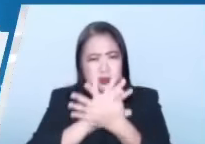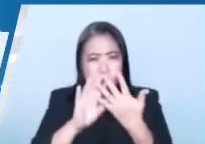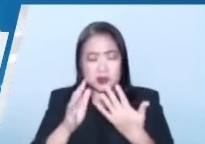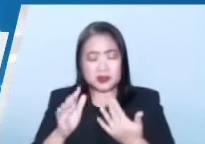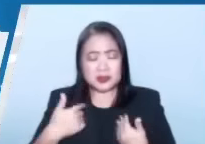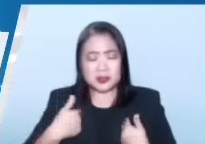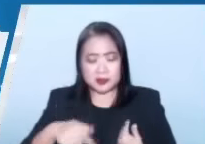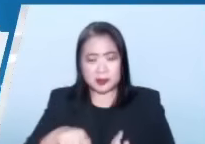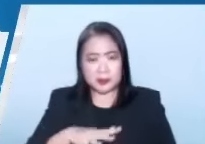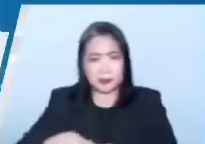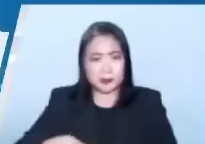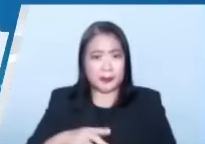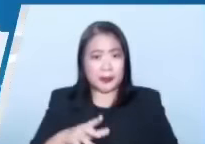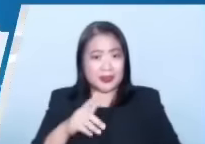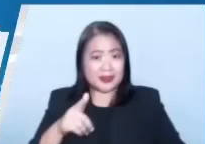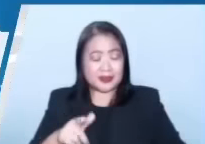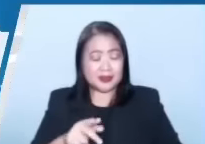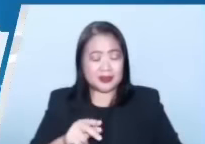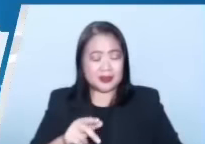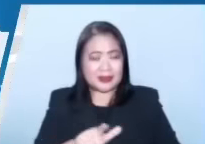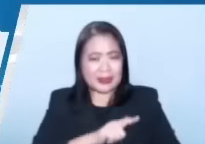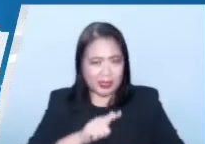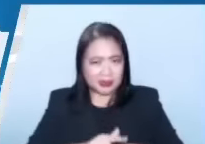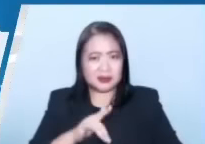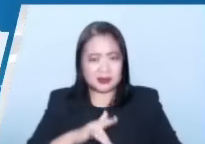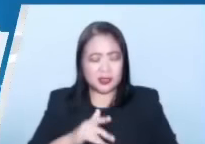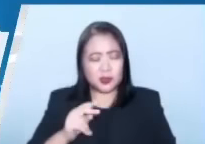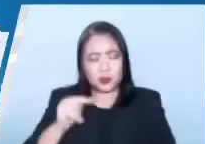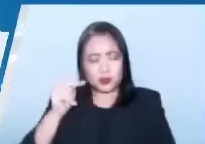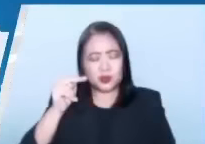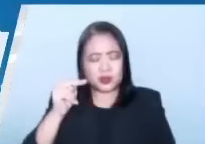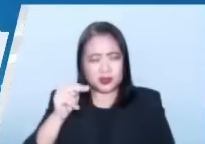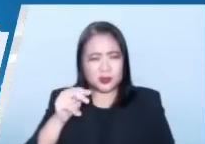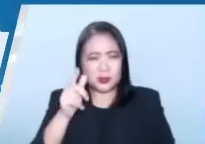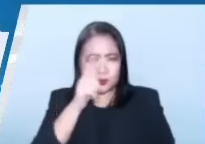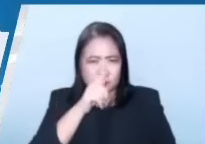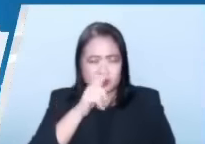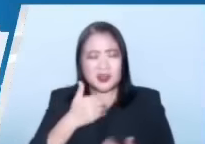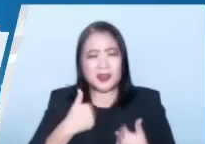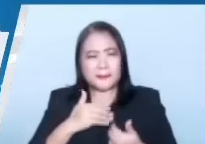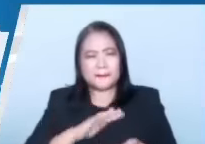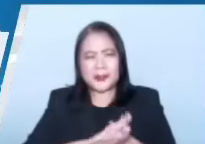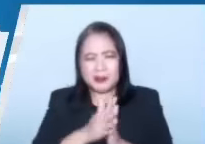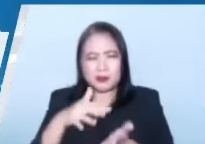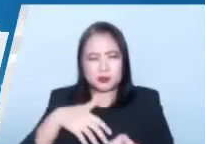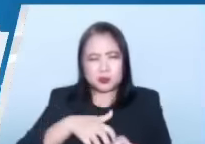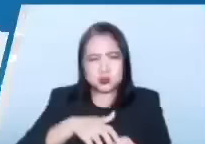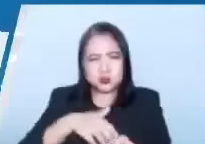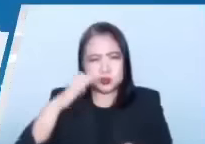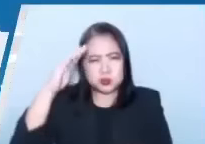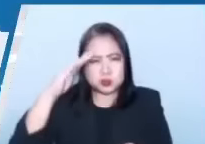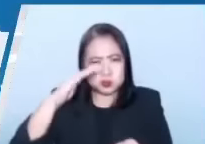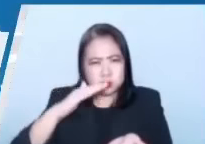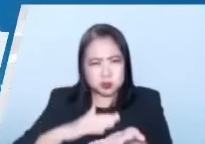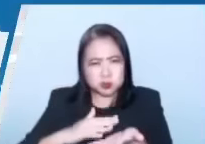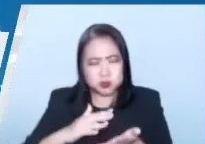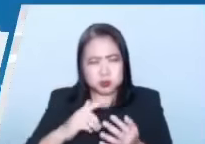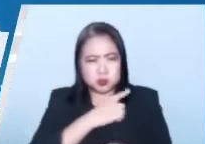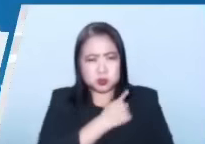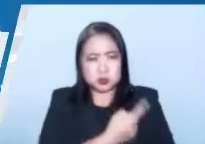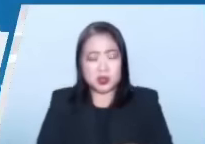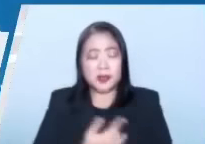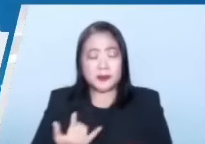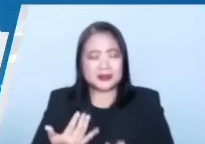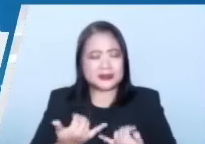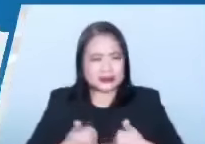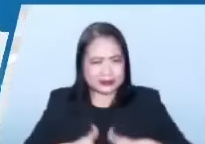Luzon, ay unti-unti pong nag-weaken itong bagyong si Marcy. Pero sa ating pagtaya, nasa typhoon category pa rin po ito,